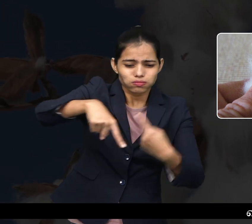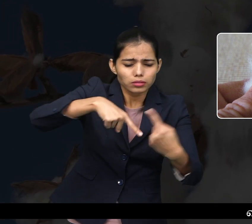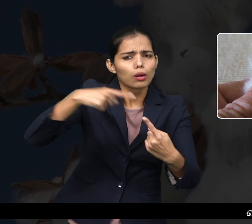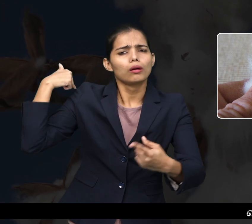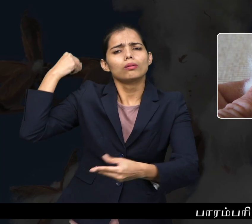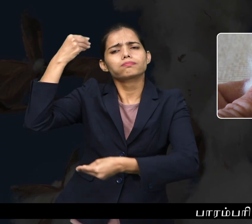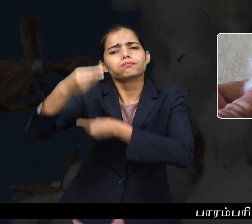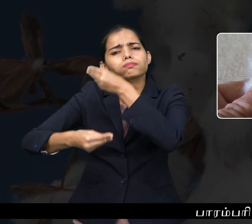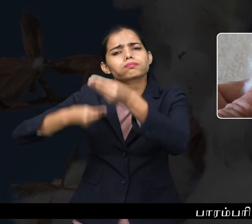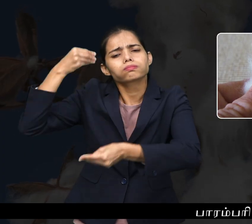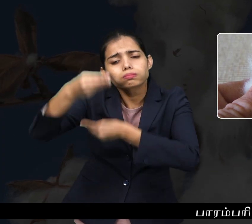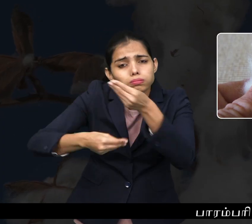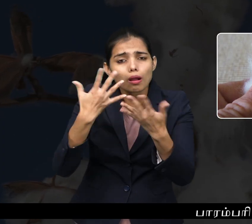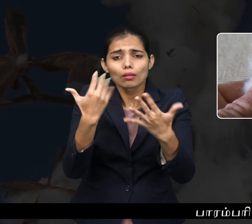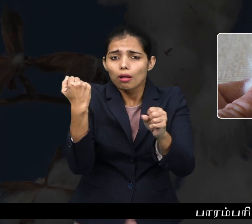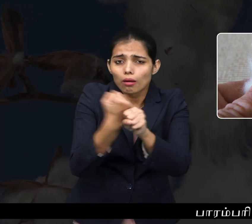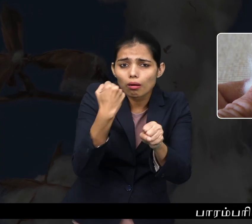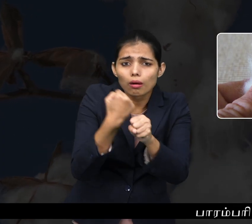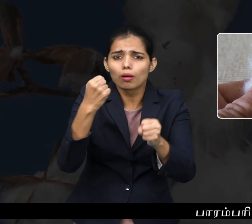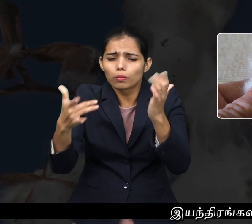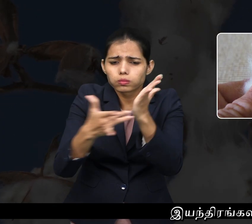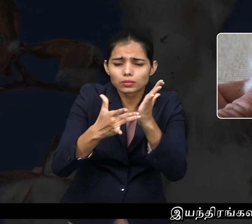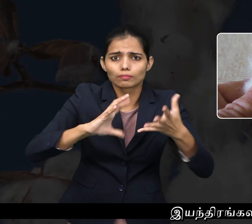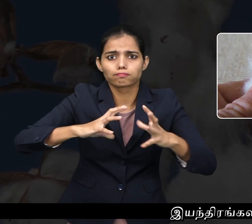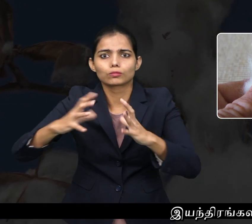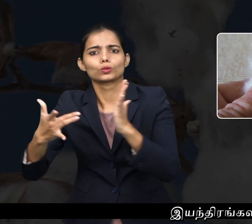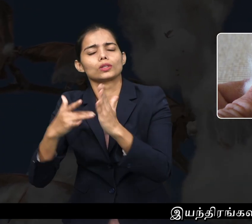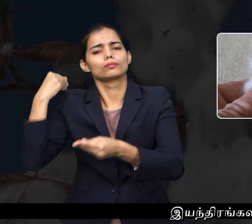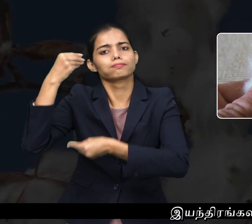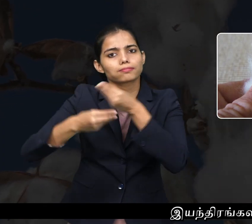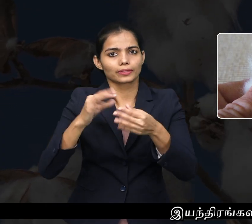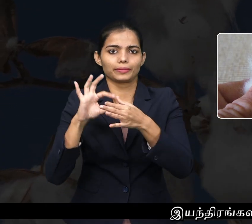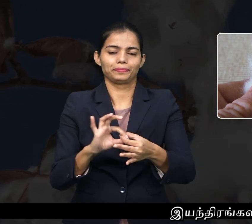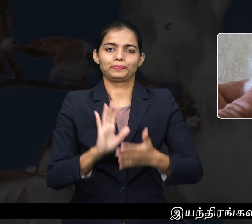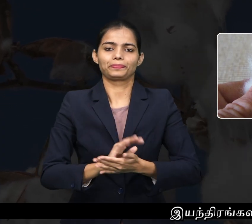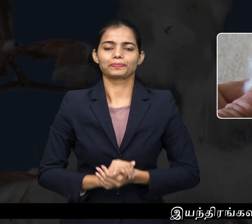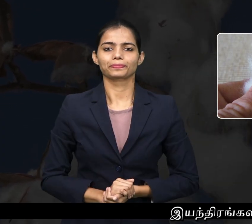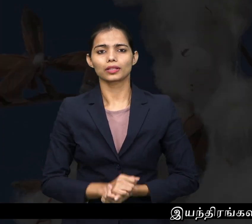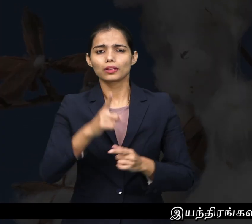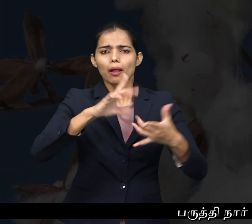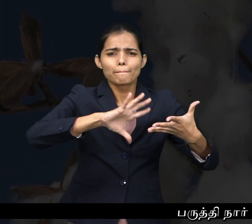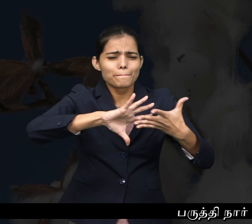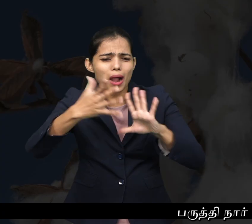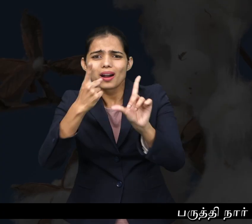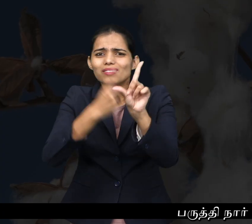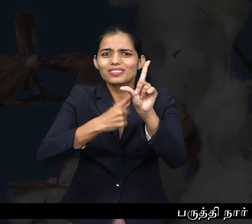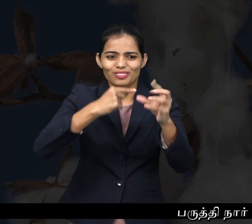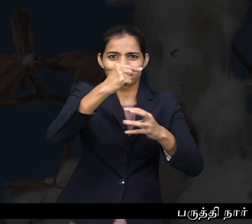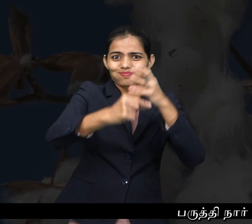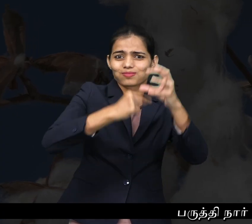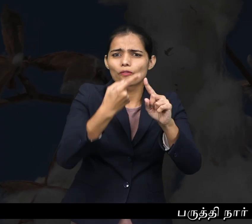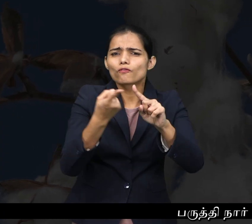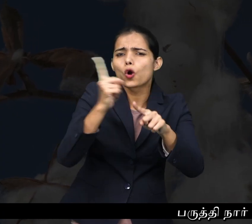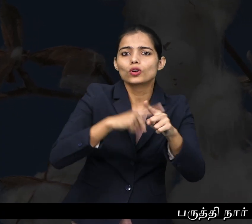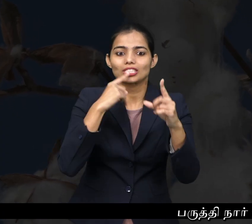வித்து நீக்கல் பாரம்பரியமாக கைகளாலும் இயந்திரங்களாலும் செய்யப்படுகிறது. பருத்தி நார்